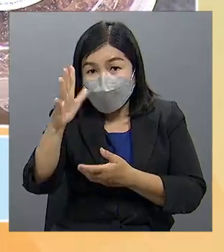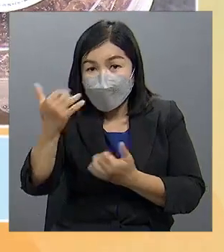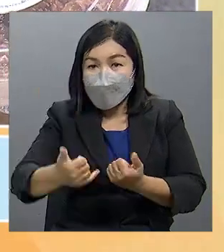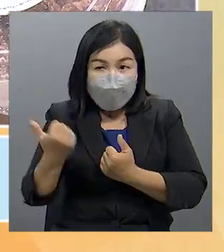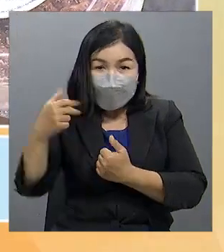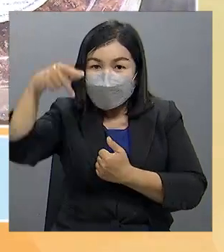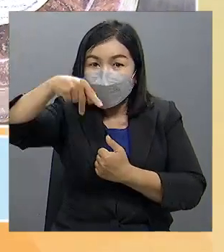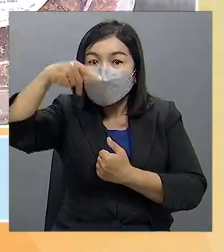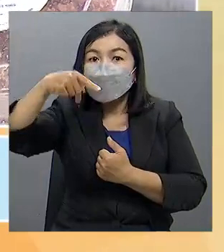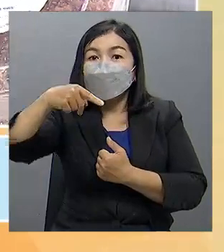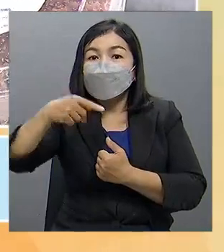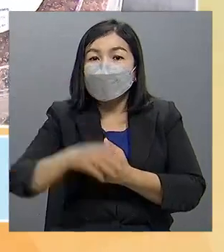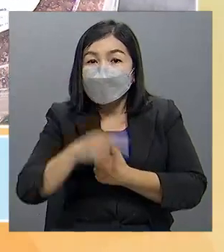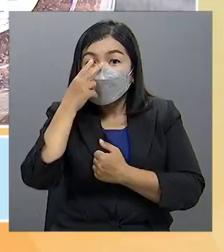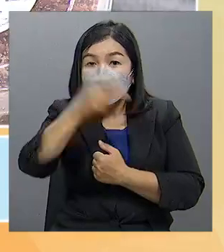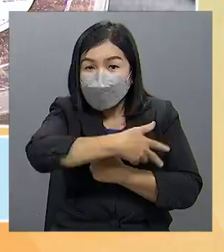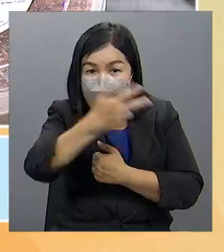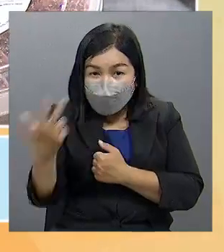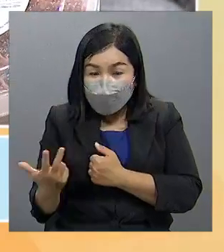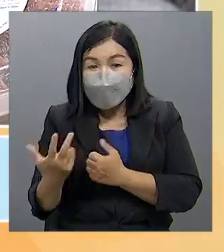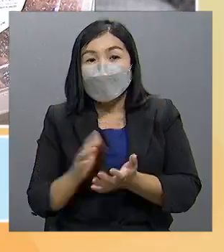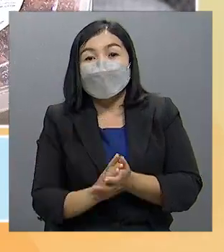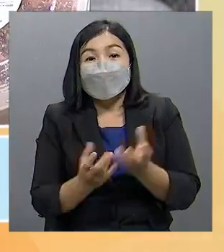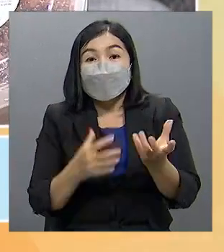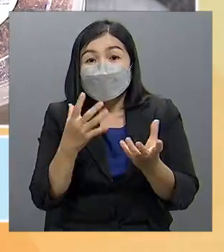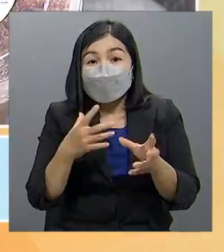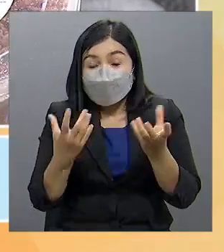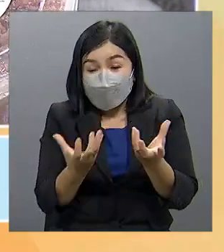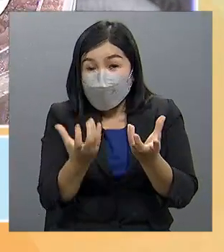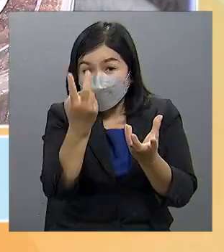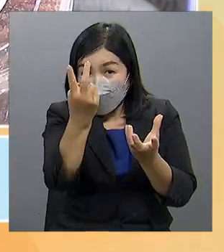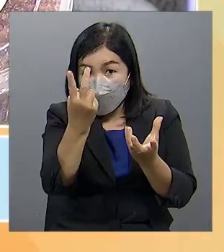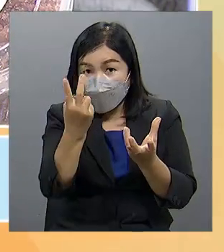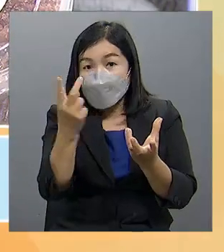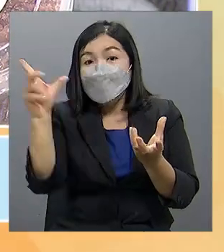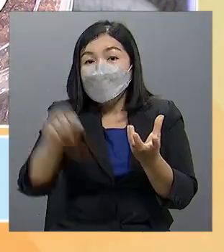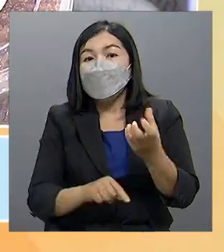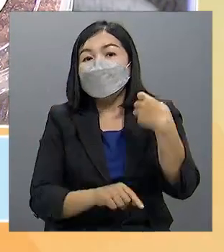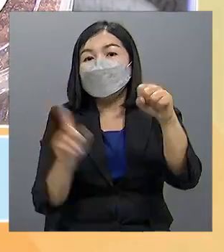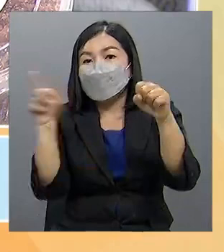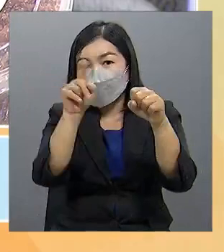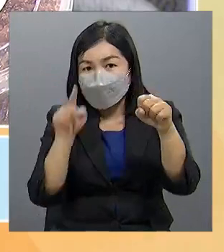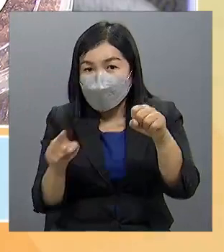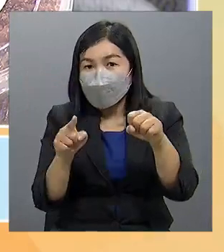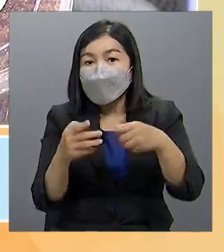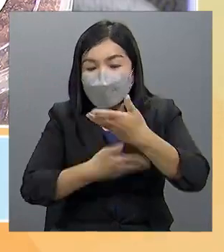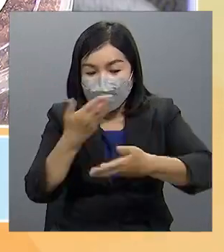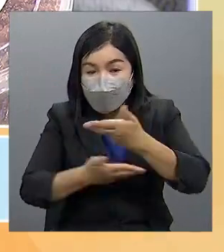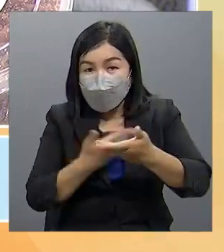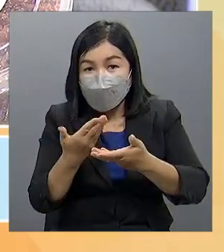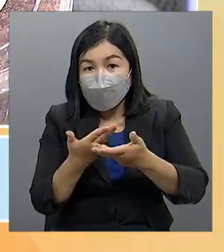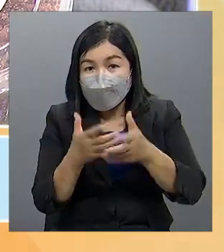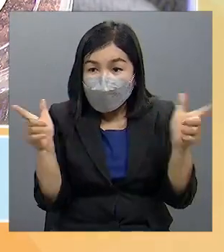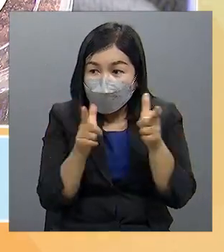ด2ชิ้น 10% นะครับ 2ชิ้นลด 10% 2ชิ้น 10% ทุกไซส์ทุกขนาดเหรอครับดารา ใช่ครับผ